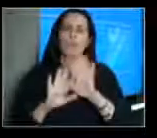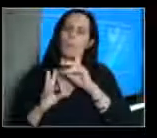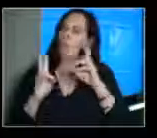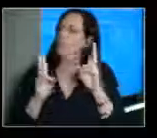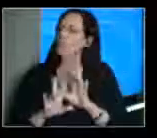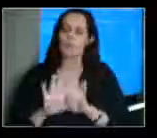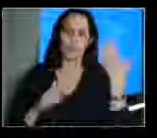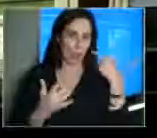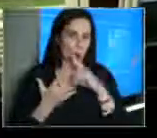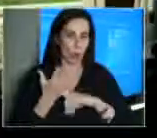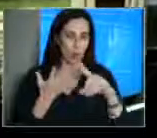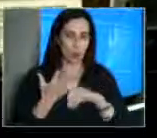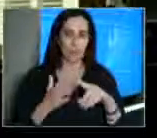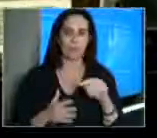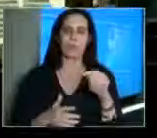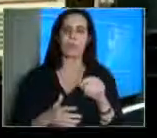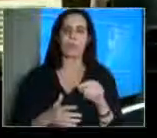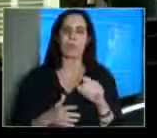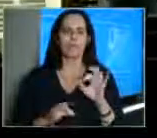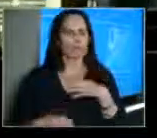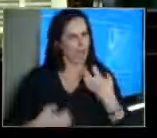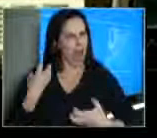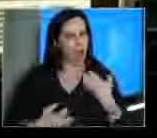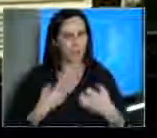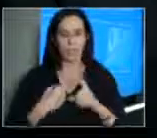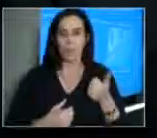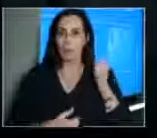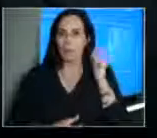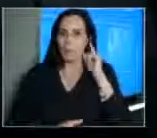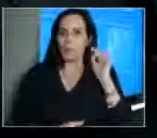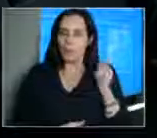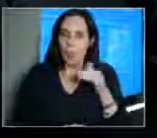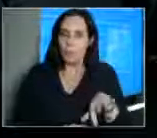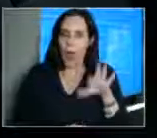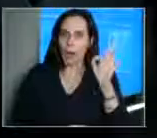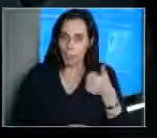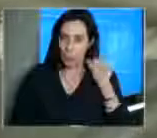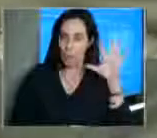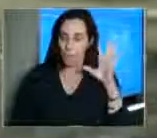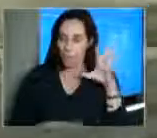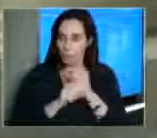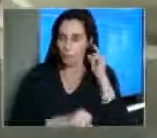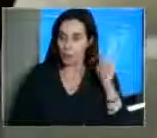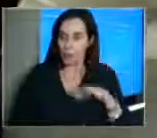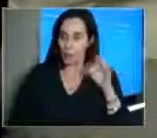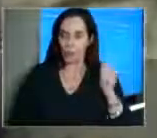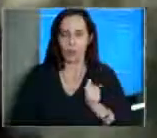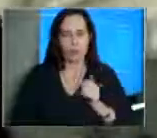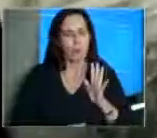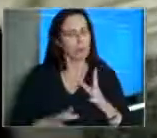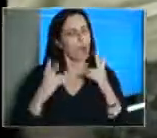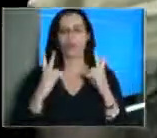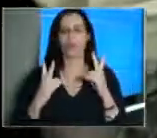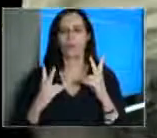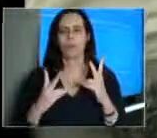כמובן היה מציס מאוד. ואז שבאה הידיעה אתמול בערב, אז הידיעה אתמול בערב היא מאוד מאוד